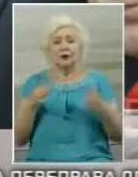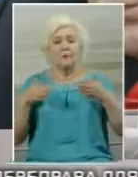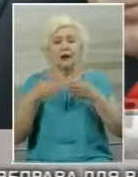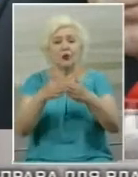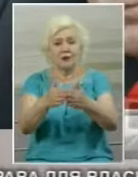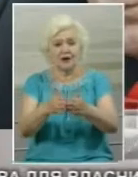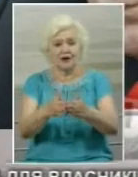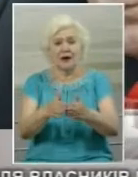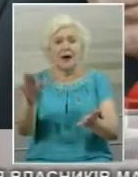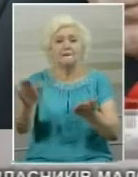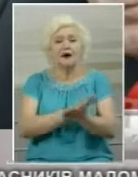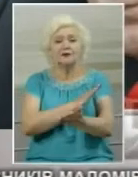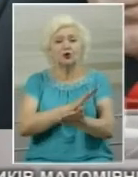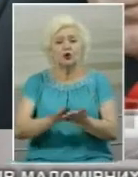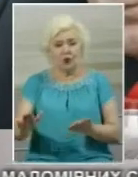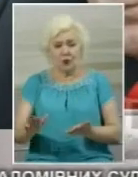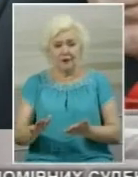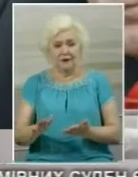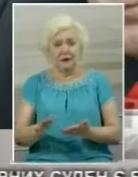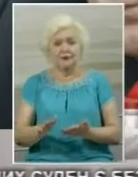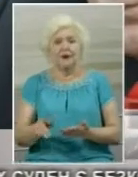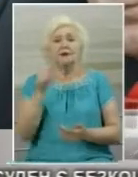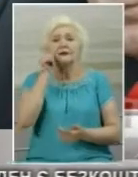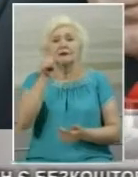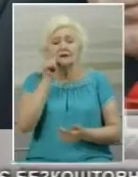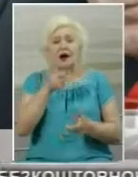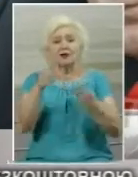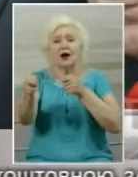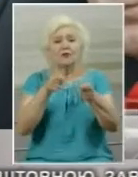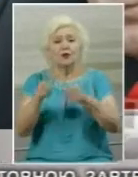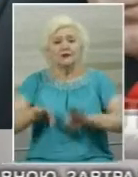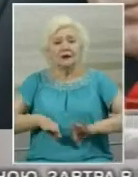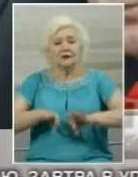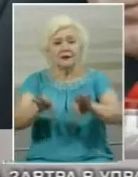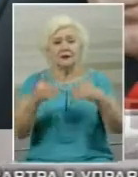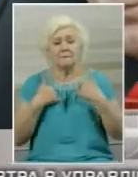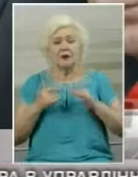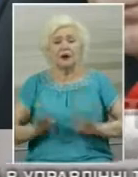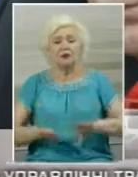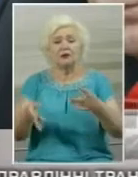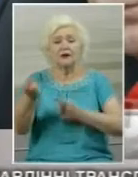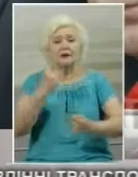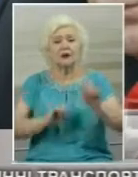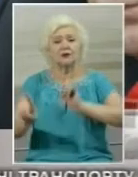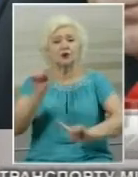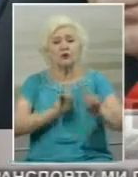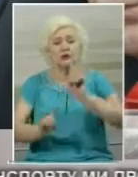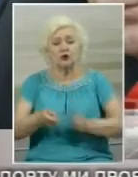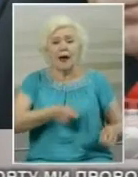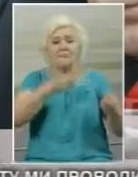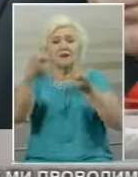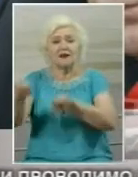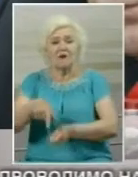суден безкоштовно. Завтра в управлении транспорта мы проводим совещание с